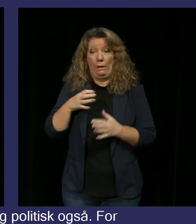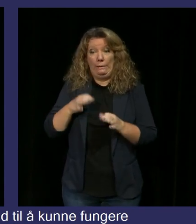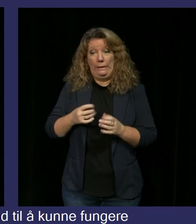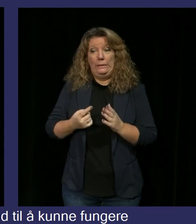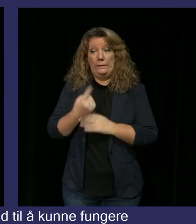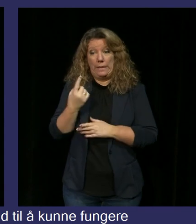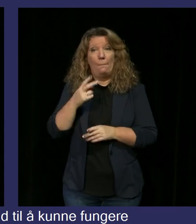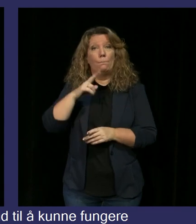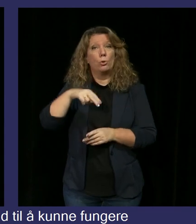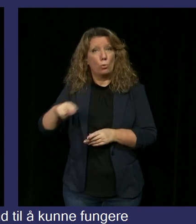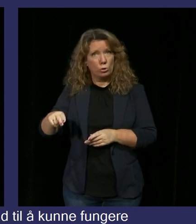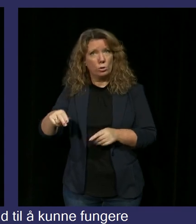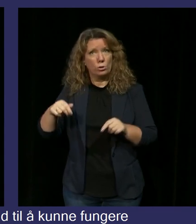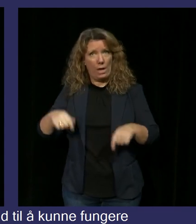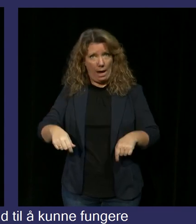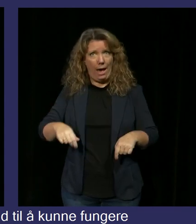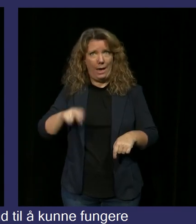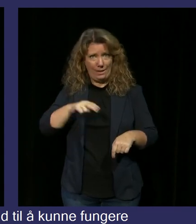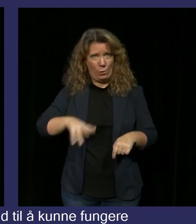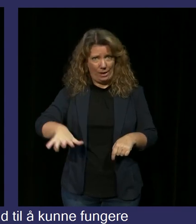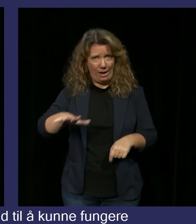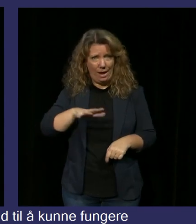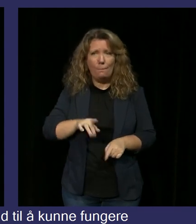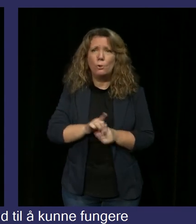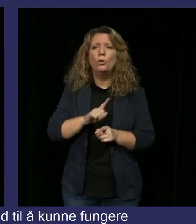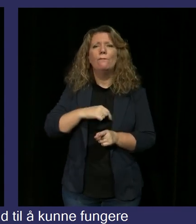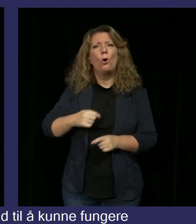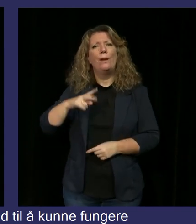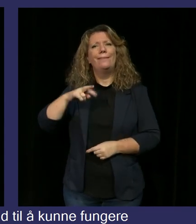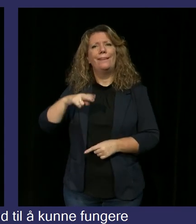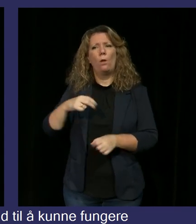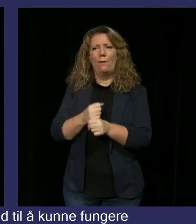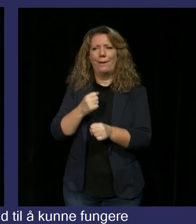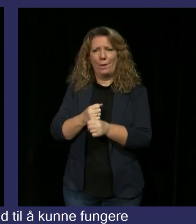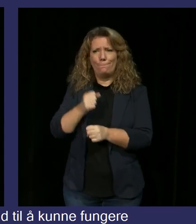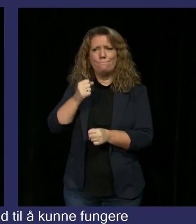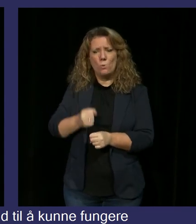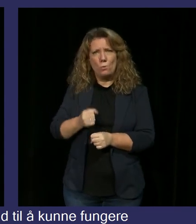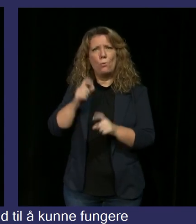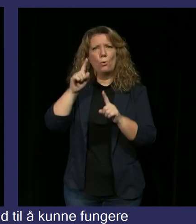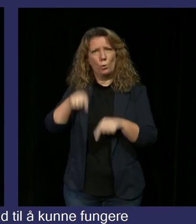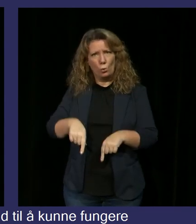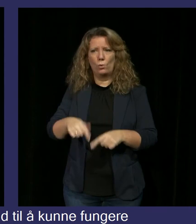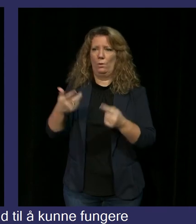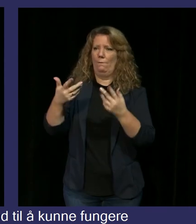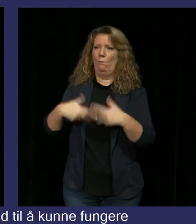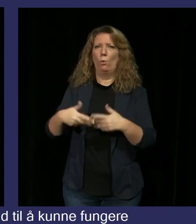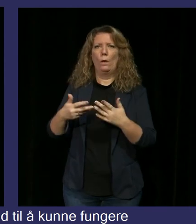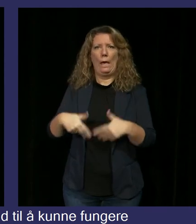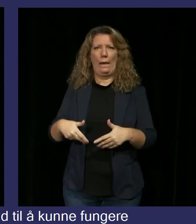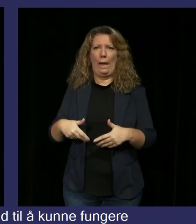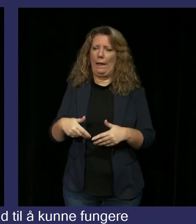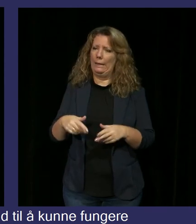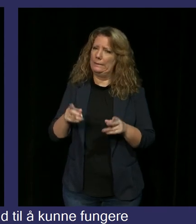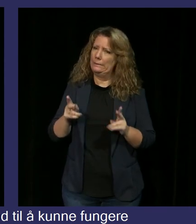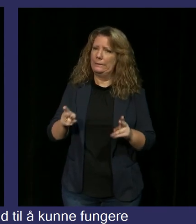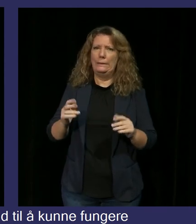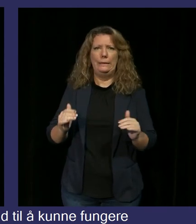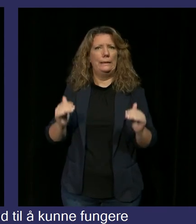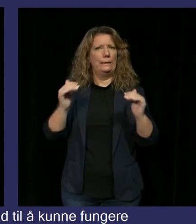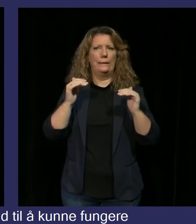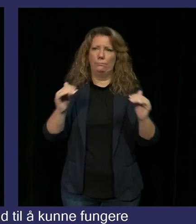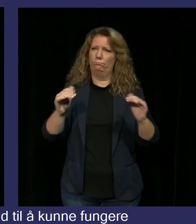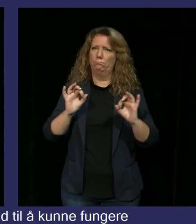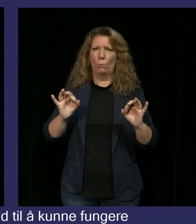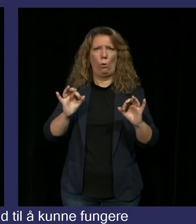Norge, og da må vi sette våre digitale verktøy I stand til å kunne fungere minst like godt, og